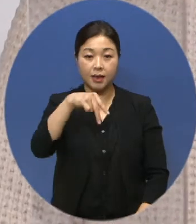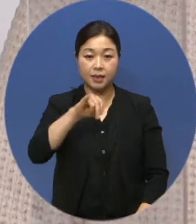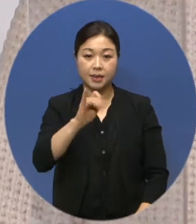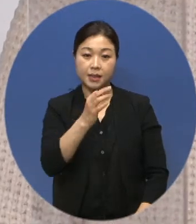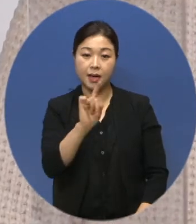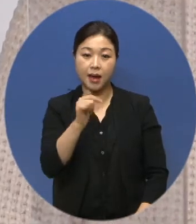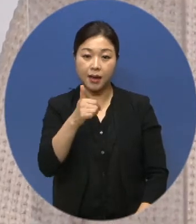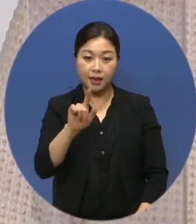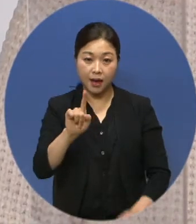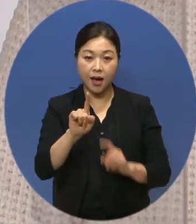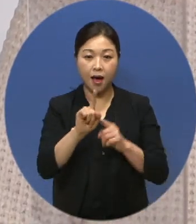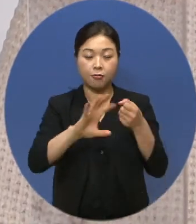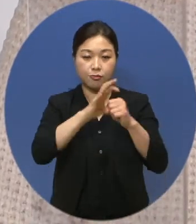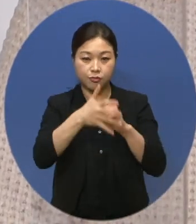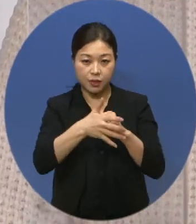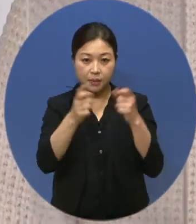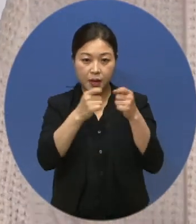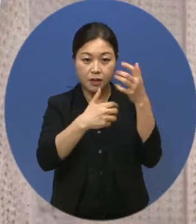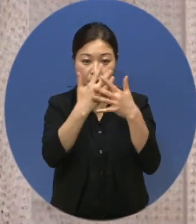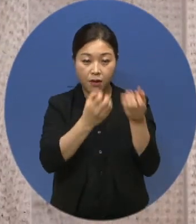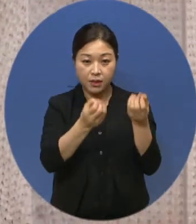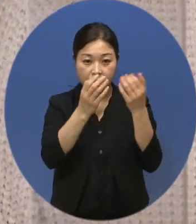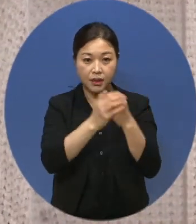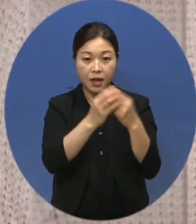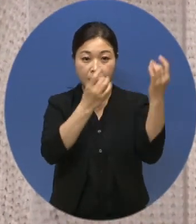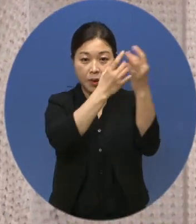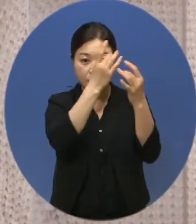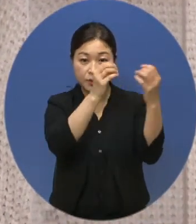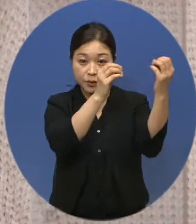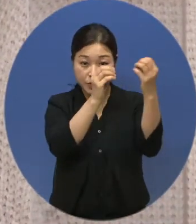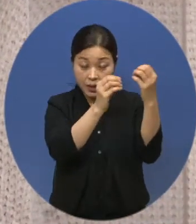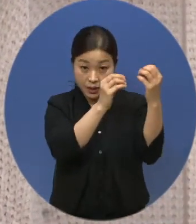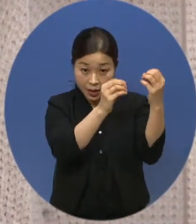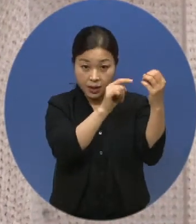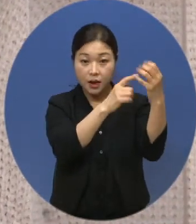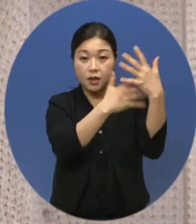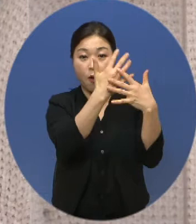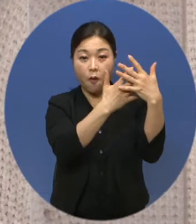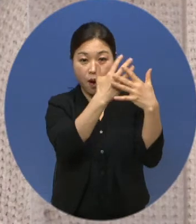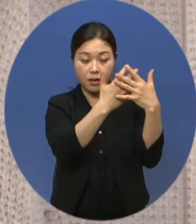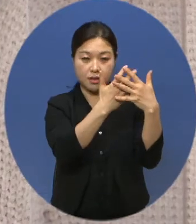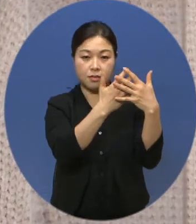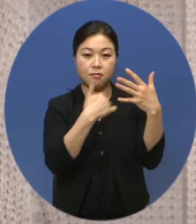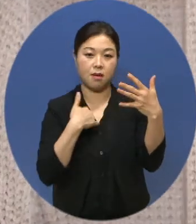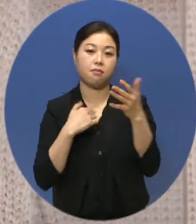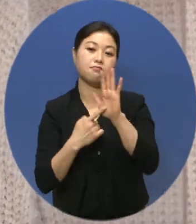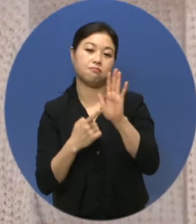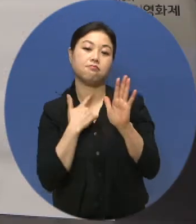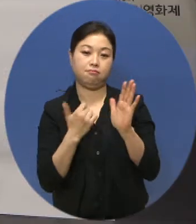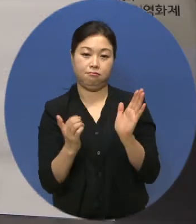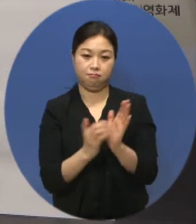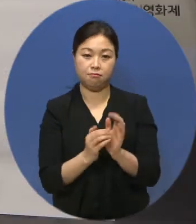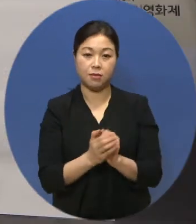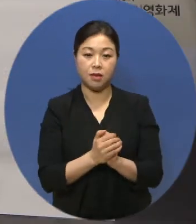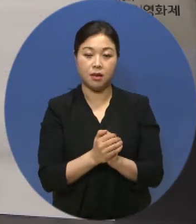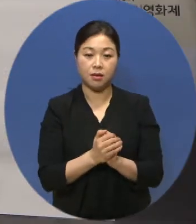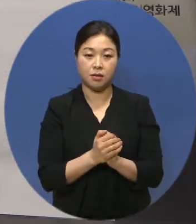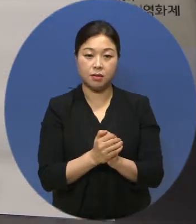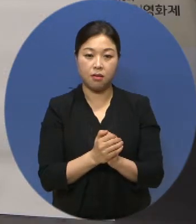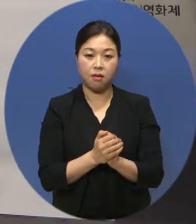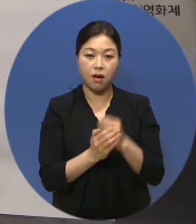단편 영화제에서 별들은 속삭인다라는 작품이랑 같이 상영을 했었는데 그 네. GB를 진행을 하던